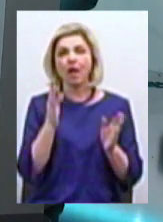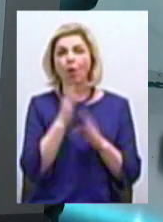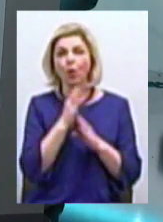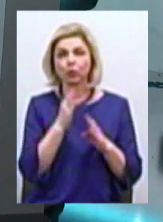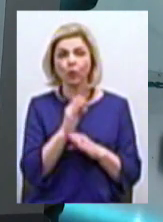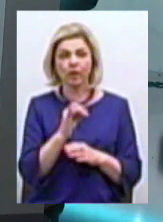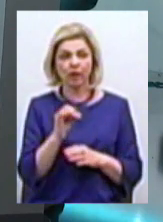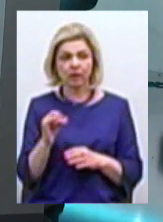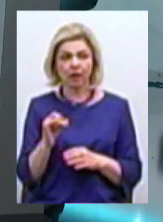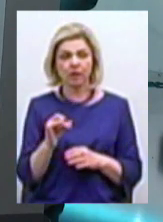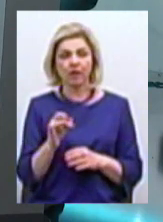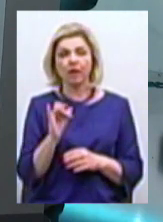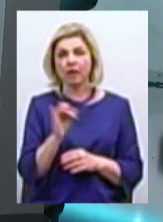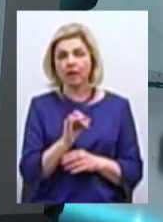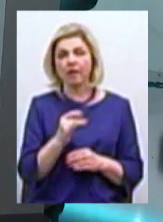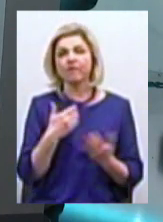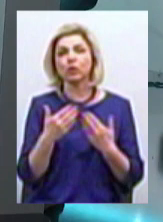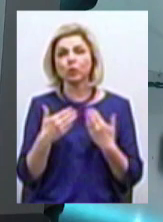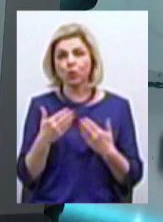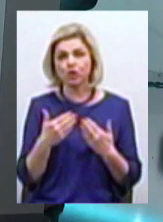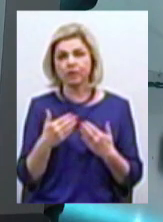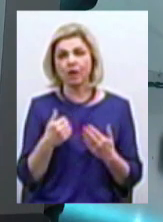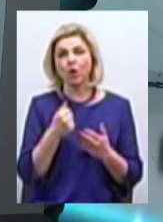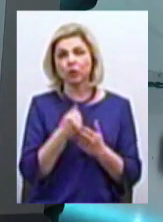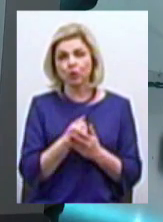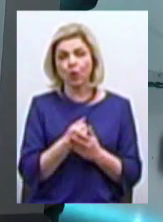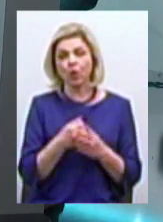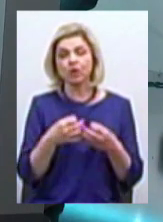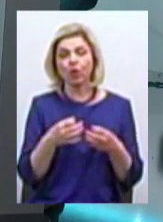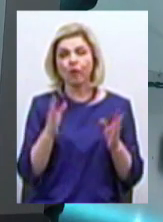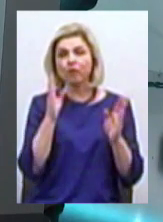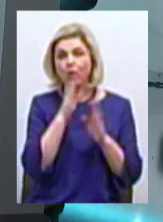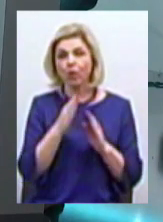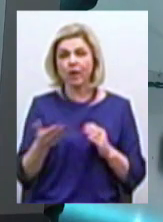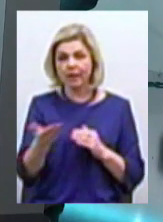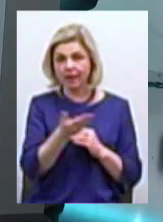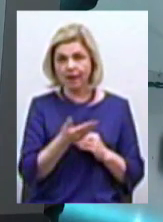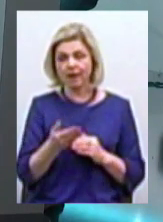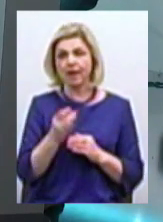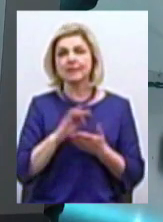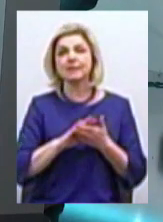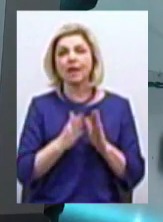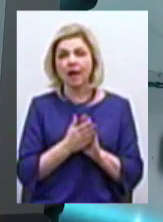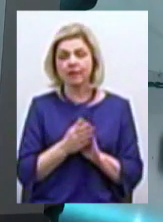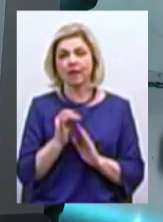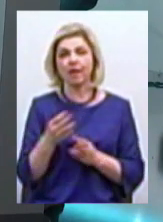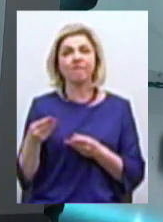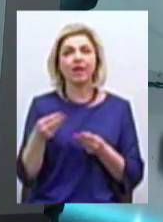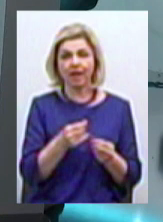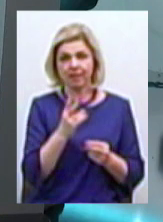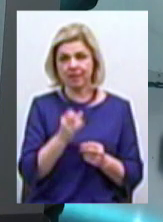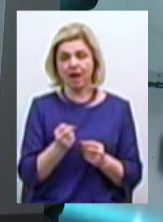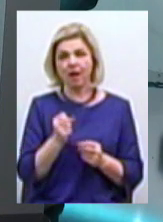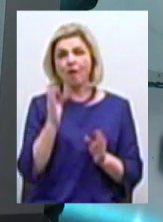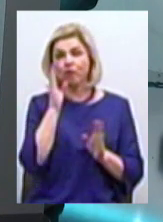екології, саме відношення до довкілля, до стану довкілля, до впливу на довкілля, це